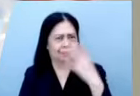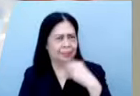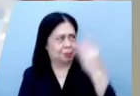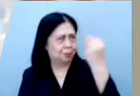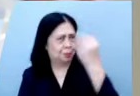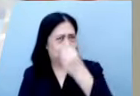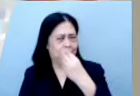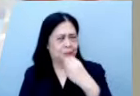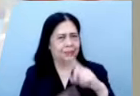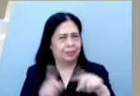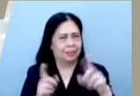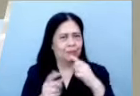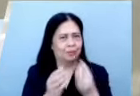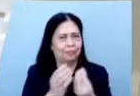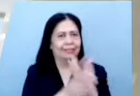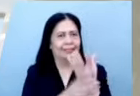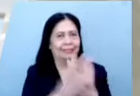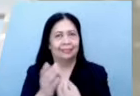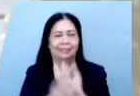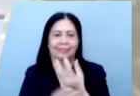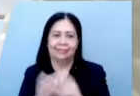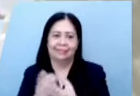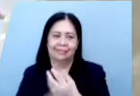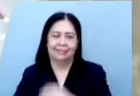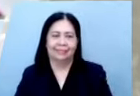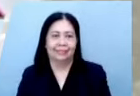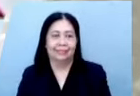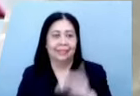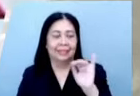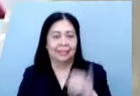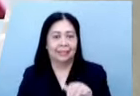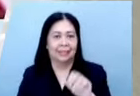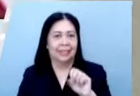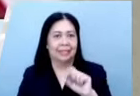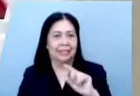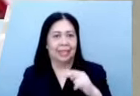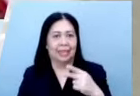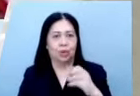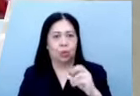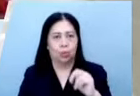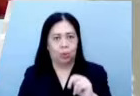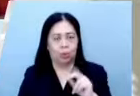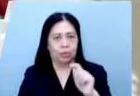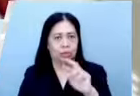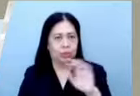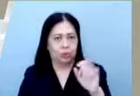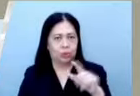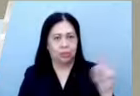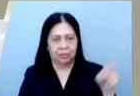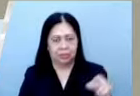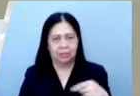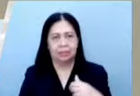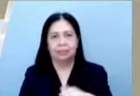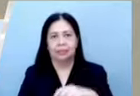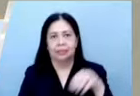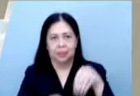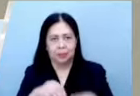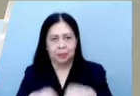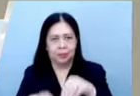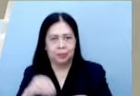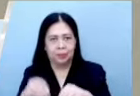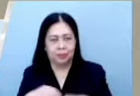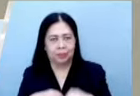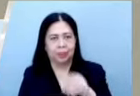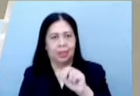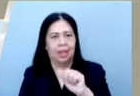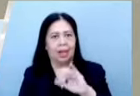kanilang pamumulaklak. Yan ang salinggogon trees na itinanim mismo ng Alcala LGU. Tuluyan itong yumabong